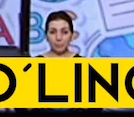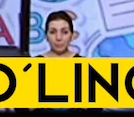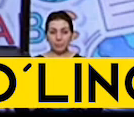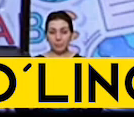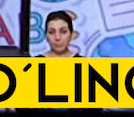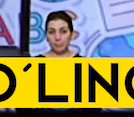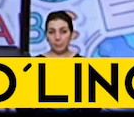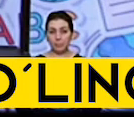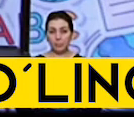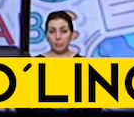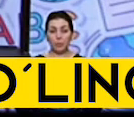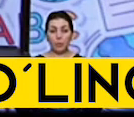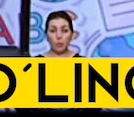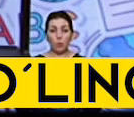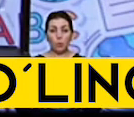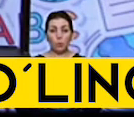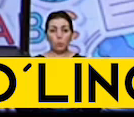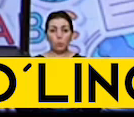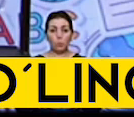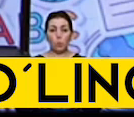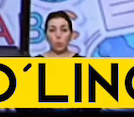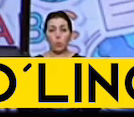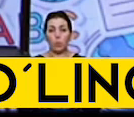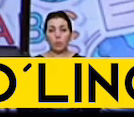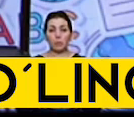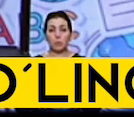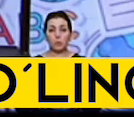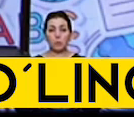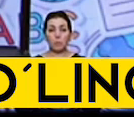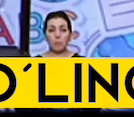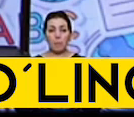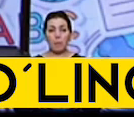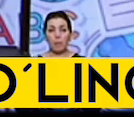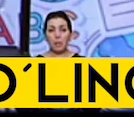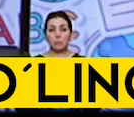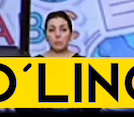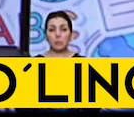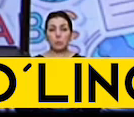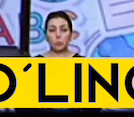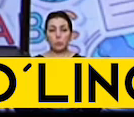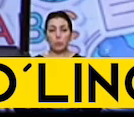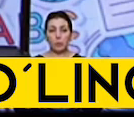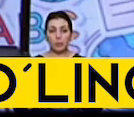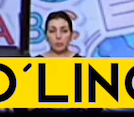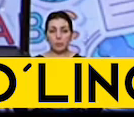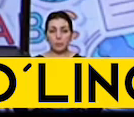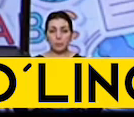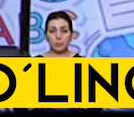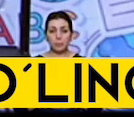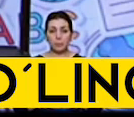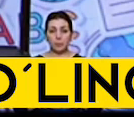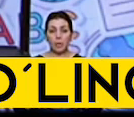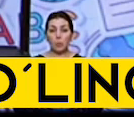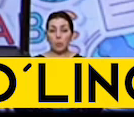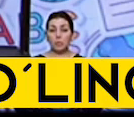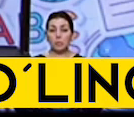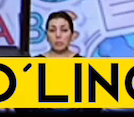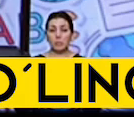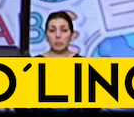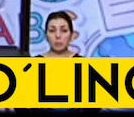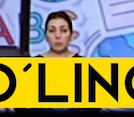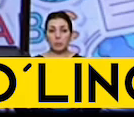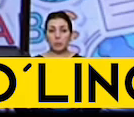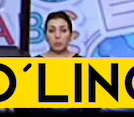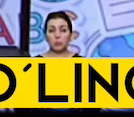yaxshimi? Barakalla. Unday bo'lsa, o'quv qurollaringizni hozirlab, ekran qarshisiga yaqinroq joylashib oling. Bugun biz sizlar